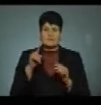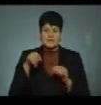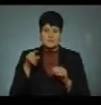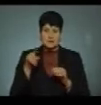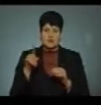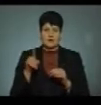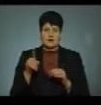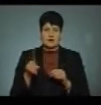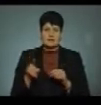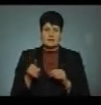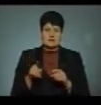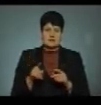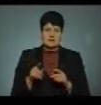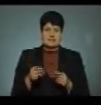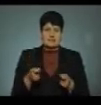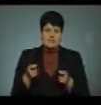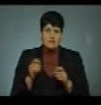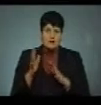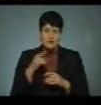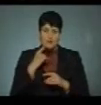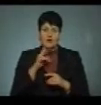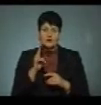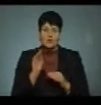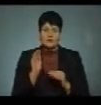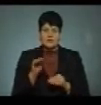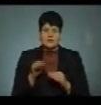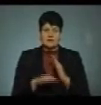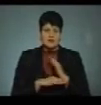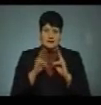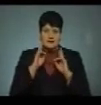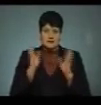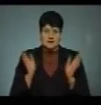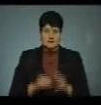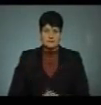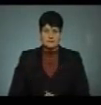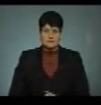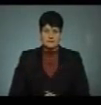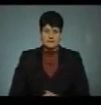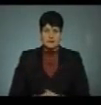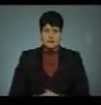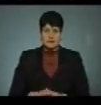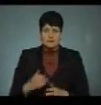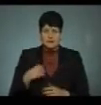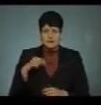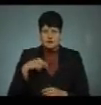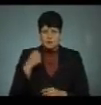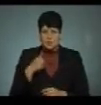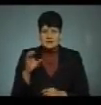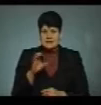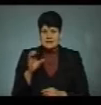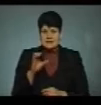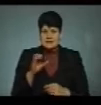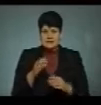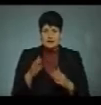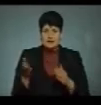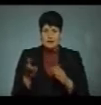надрізом. Завпарком каже, хто позначив дерева, не знає. Ми до того року сині не позначали. Це дерево живе, його ніхто не